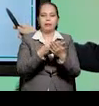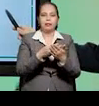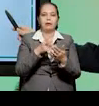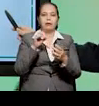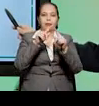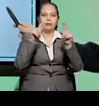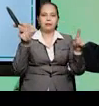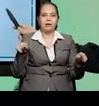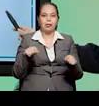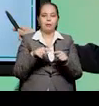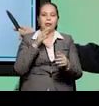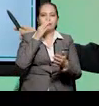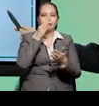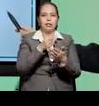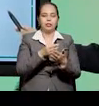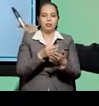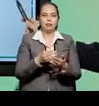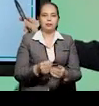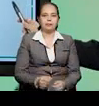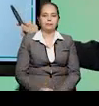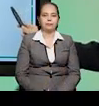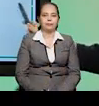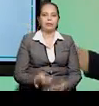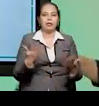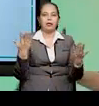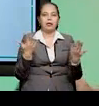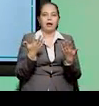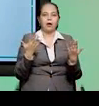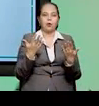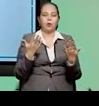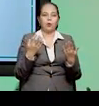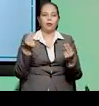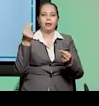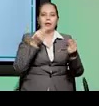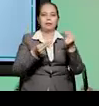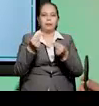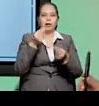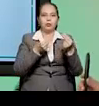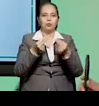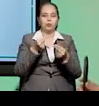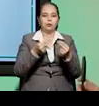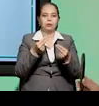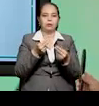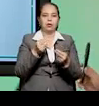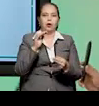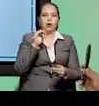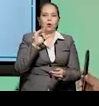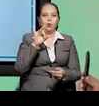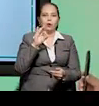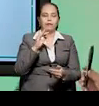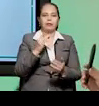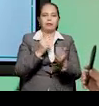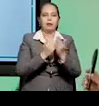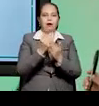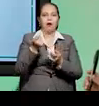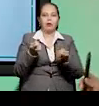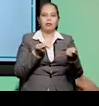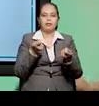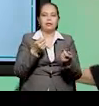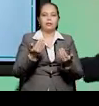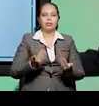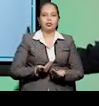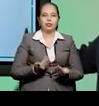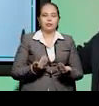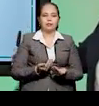на схему и скажите, какой изображен уровень организации